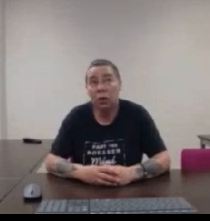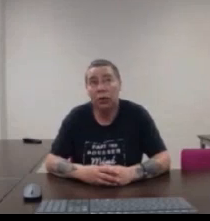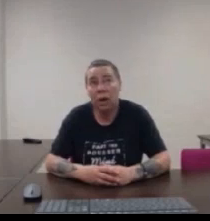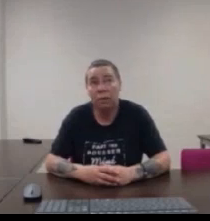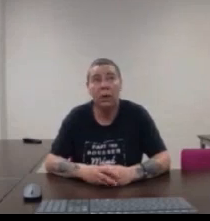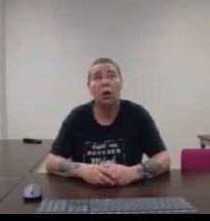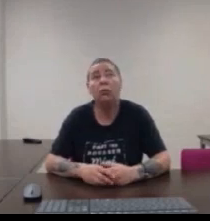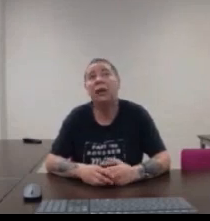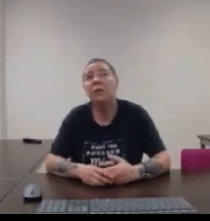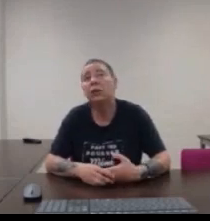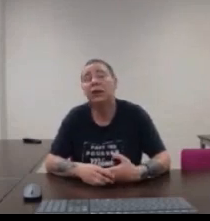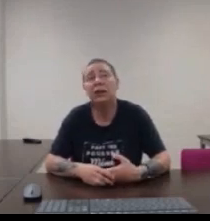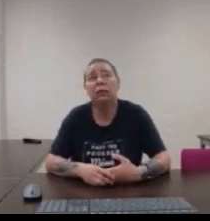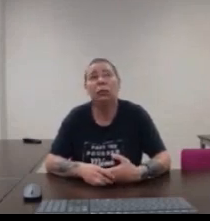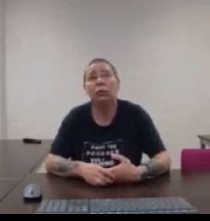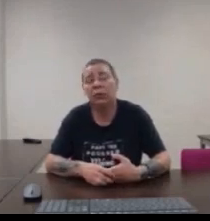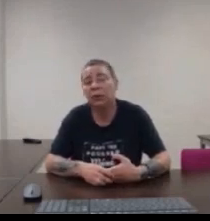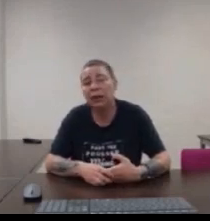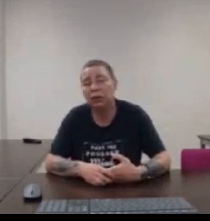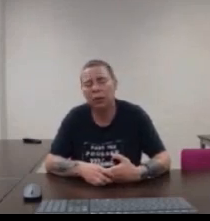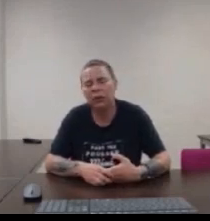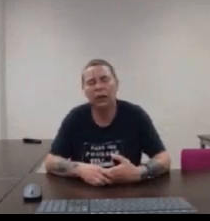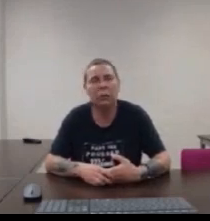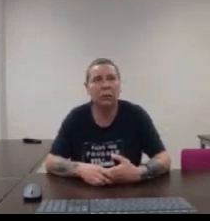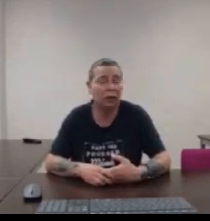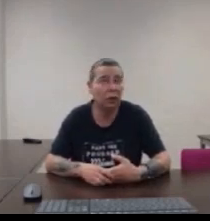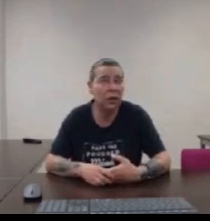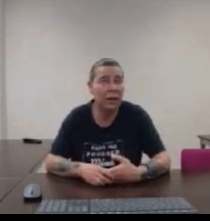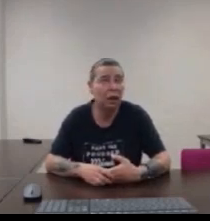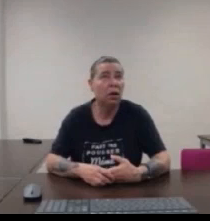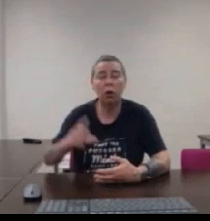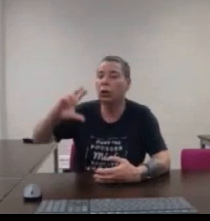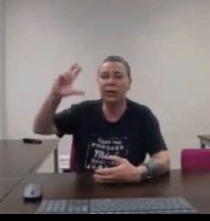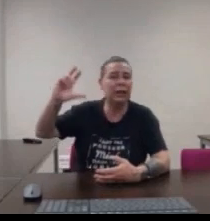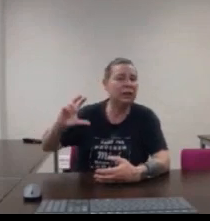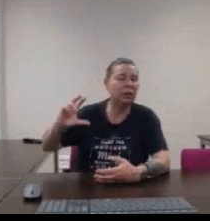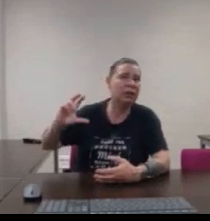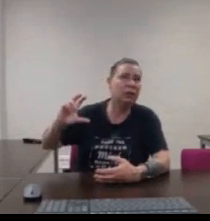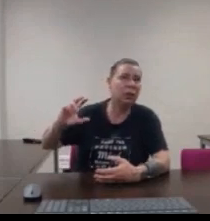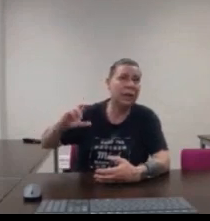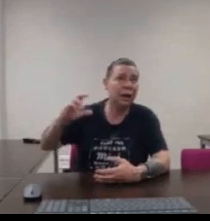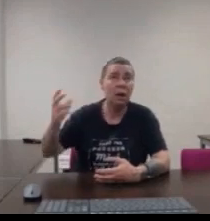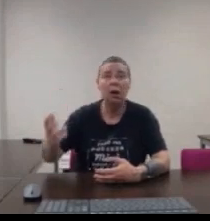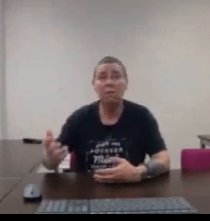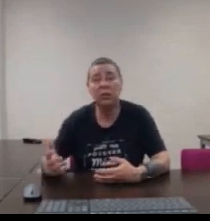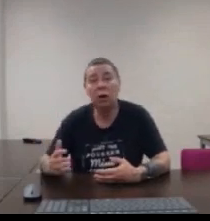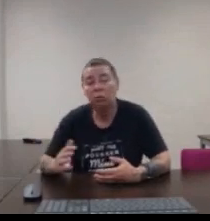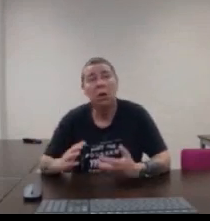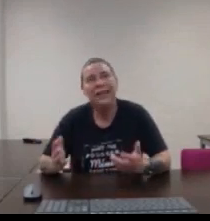bureau variable en hauteur. Alors on vous a mis en indication entre 65 et 75 cm, en gros qu'il ait 10 cm de